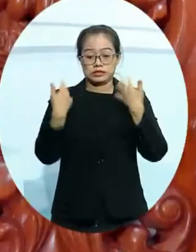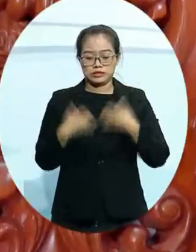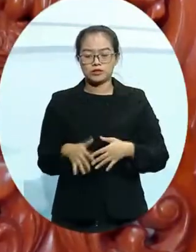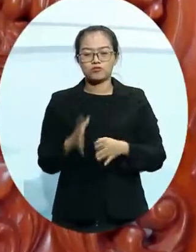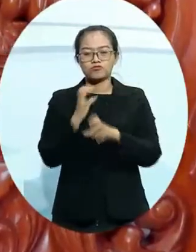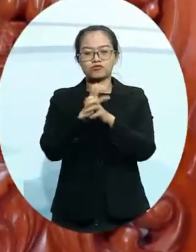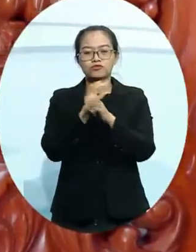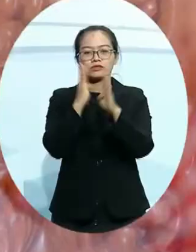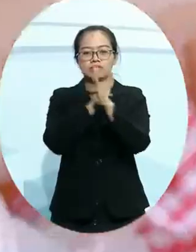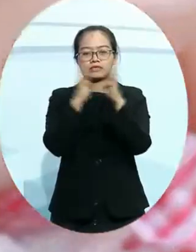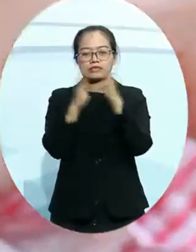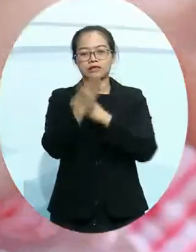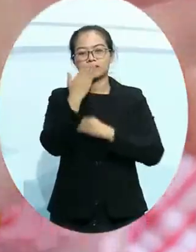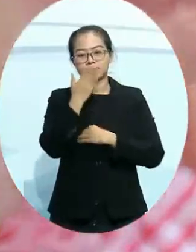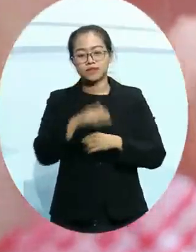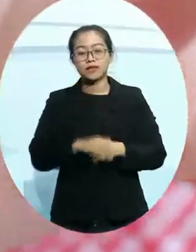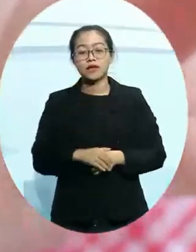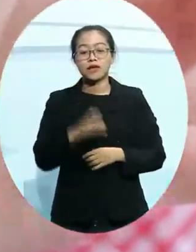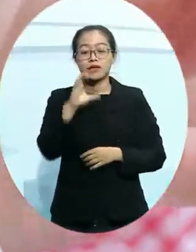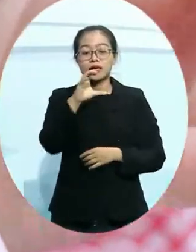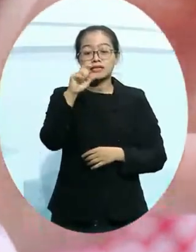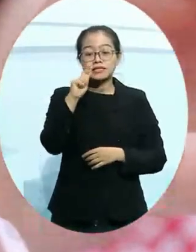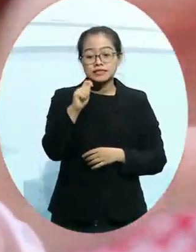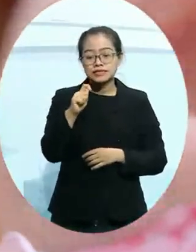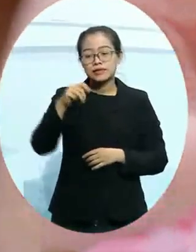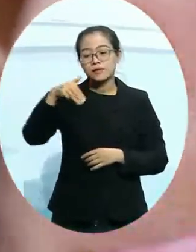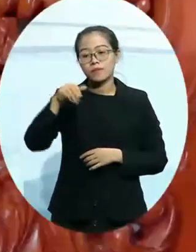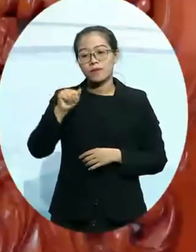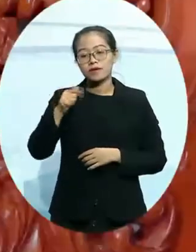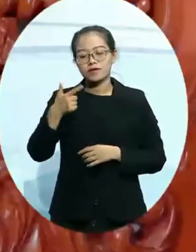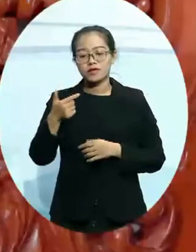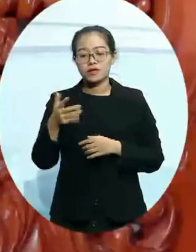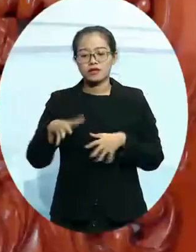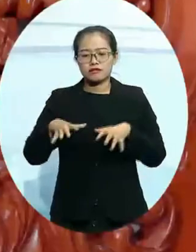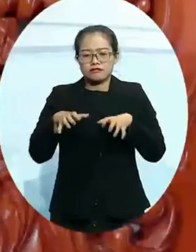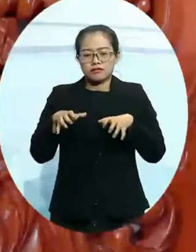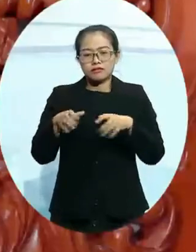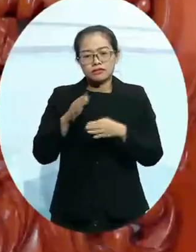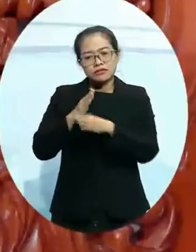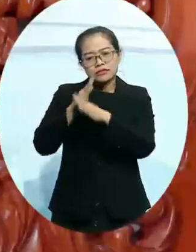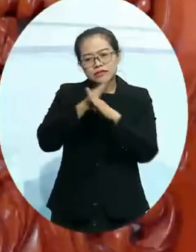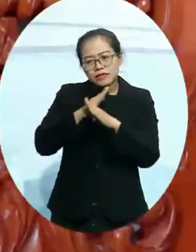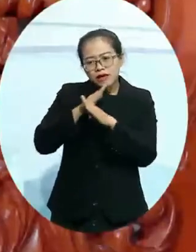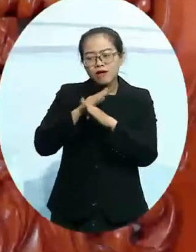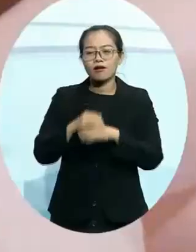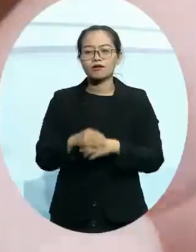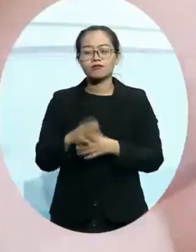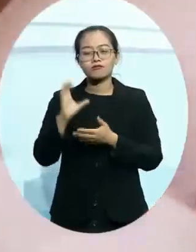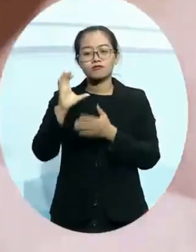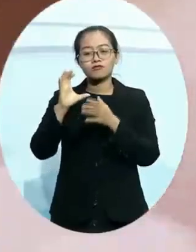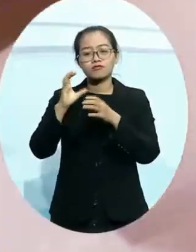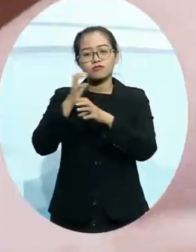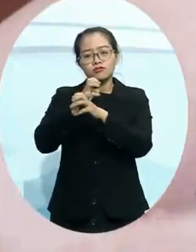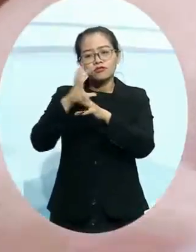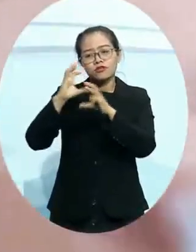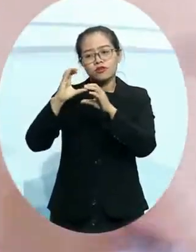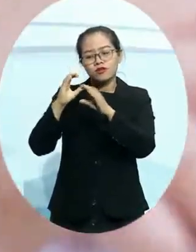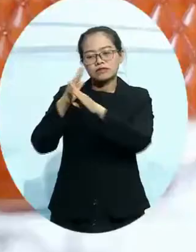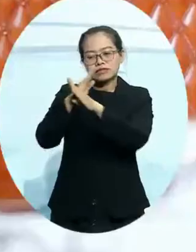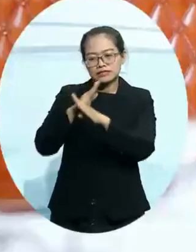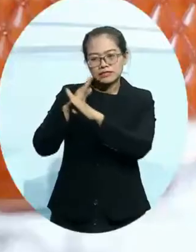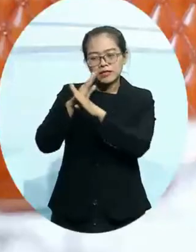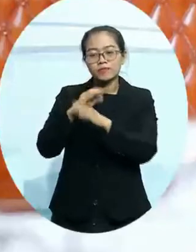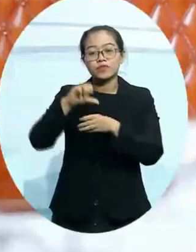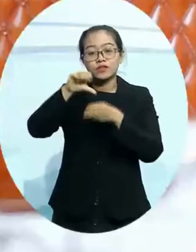cơ còn cung cấp canxi và magie giúp làm giảm chuột rút, ngừa loãng xương hiệu quả cho sản phụ và cung cấp nguồn sữa đầy đủ dưỡng chất